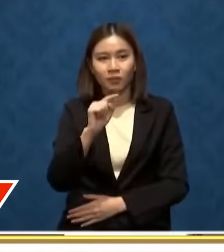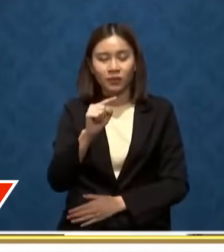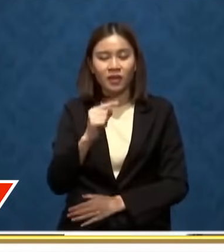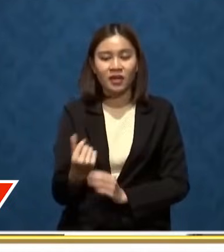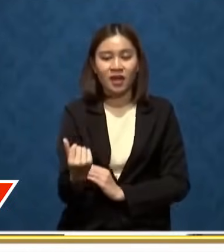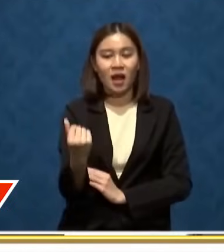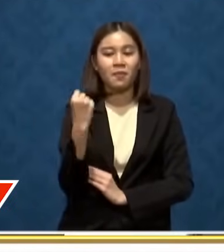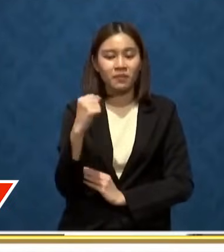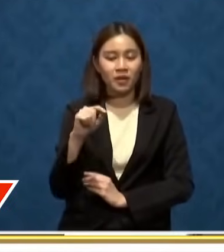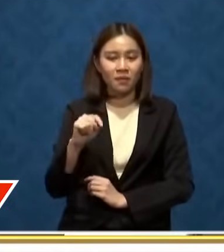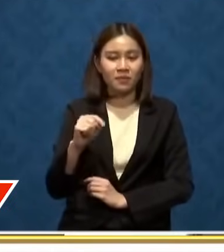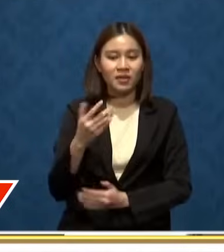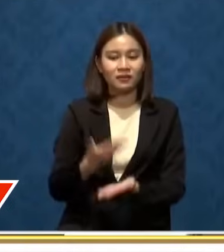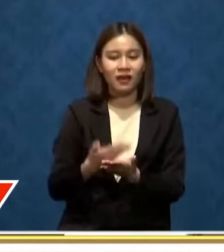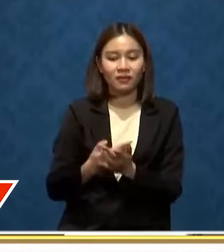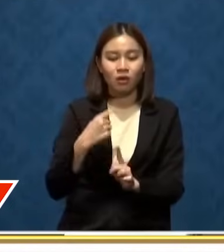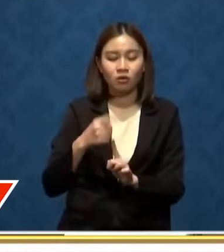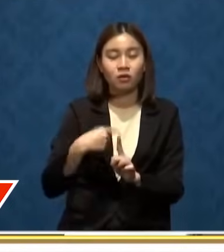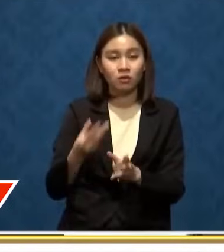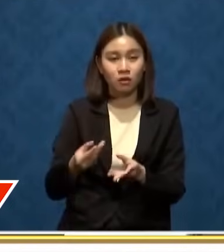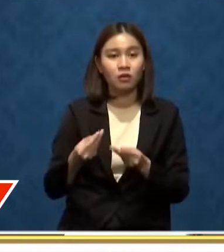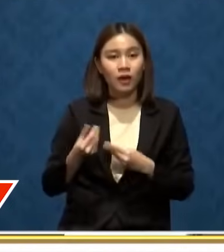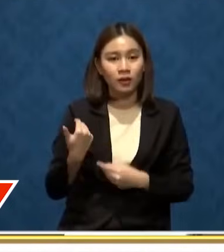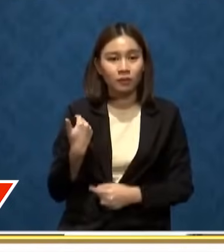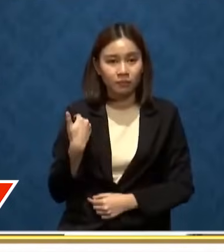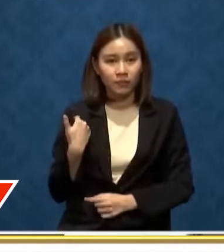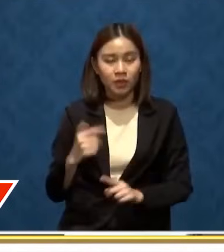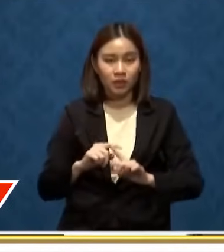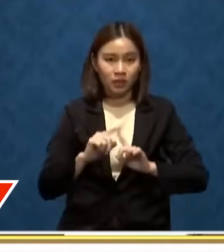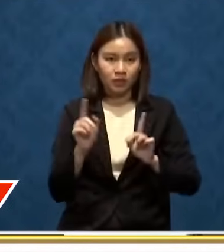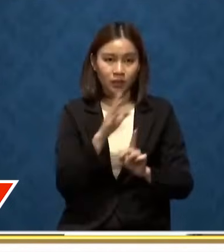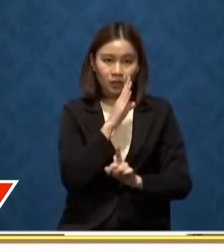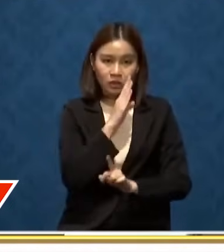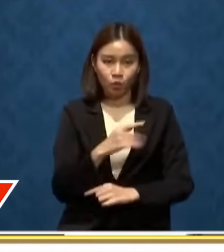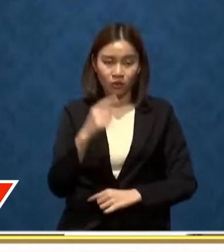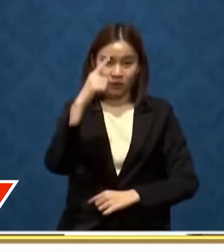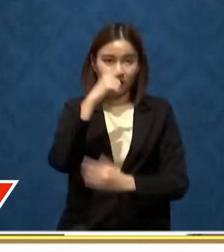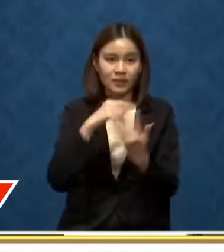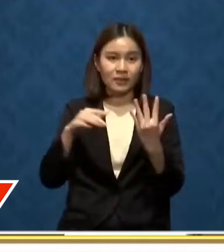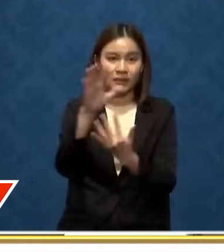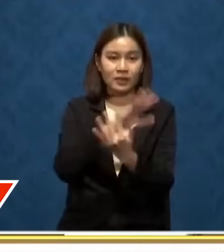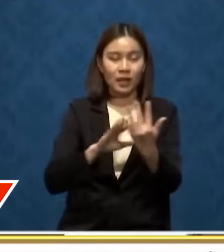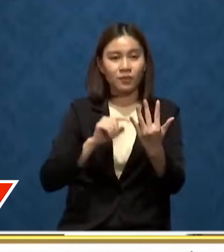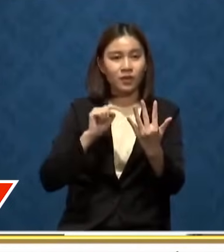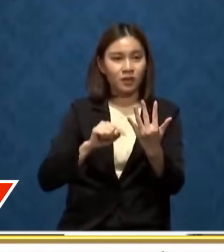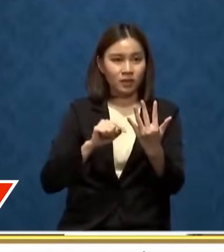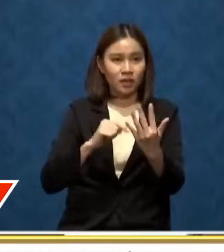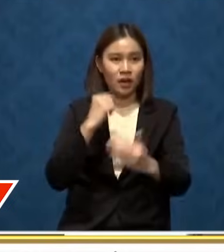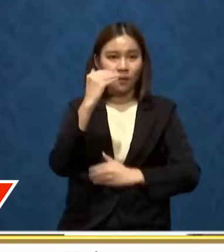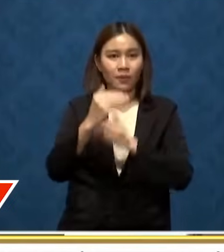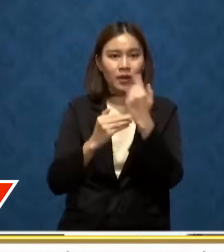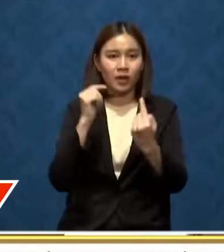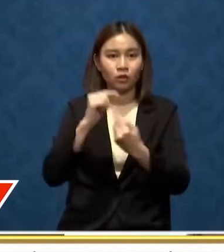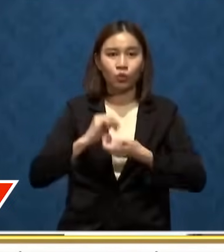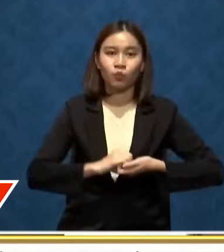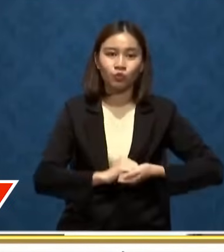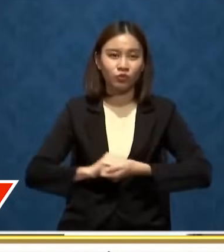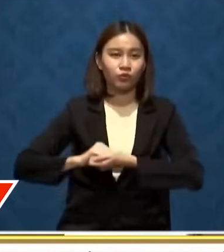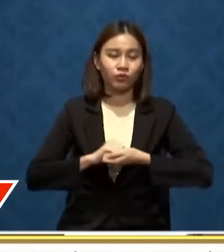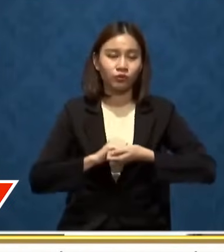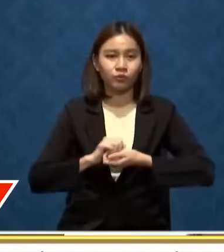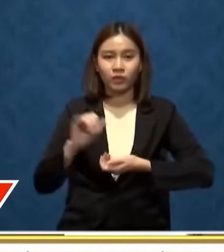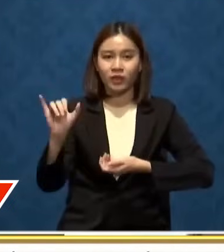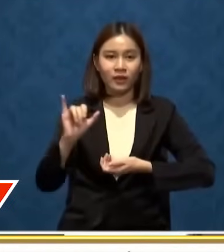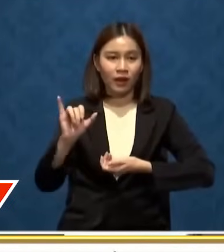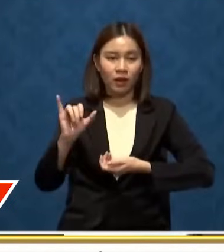าจท่านก็มีเงินเดือนแต่ตราบใดที่ประเทศของเรายังไม่ก้าวสู่สันติภาพเ